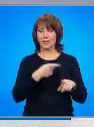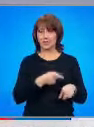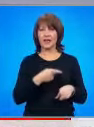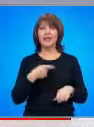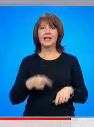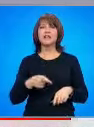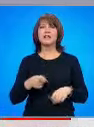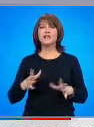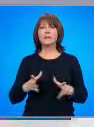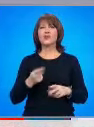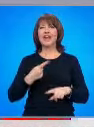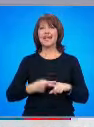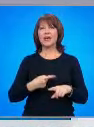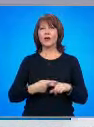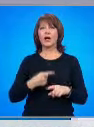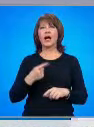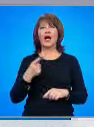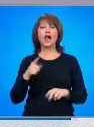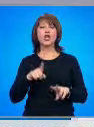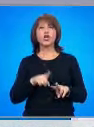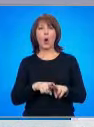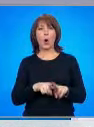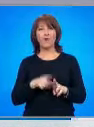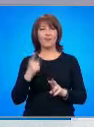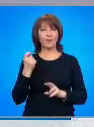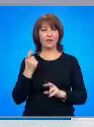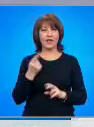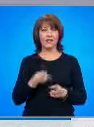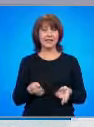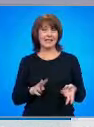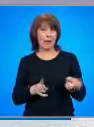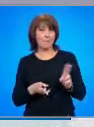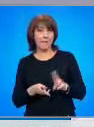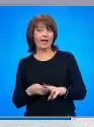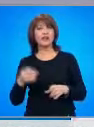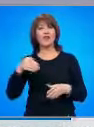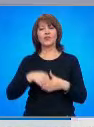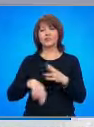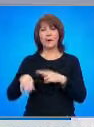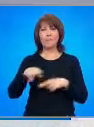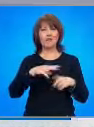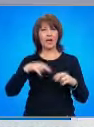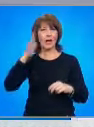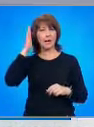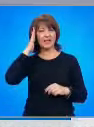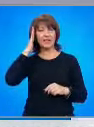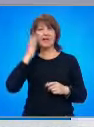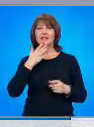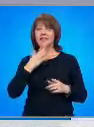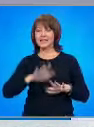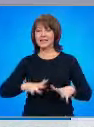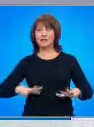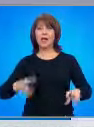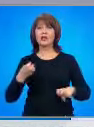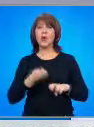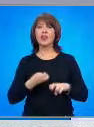днес е хирургът професор Атанас Йонков. До смяната се стигна след вътрешен одит на Министерството за състоянието на